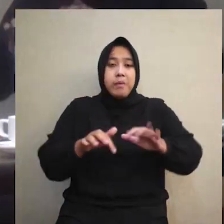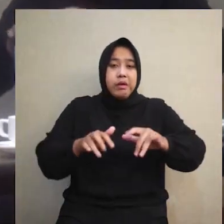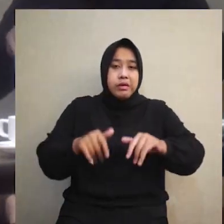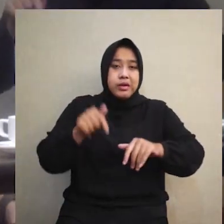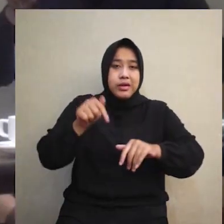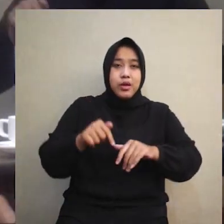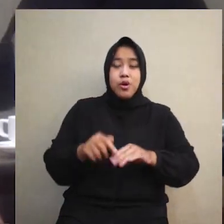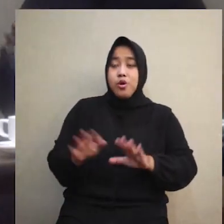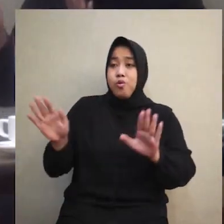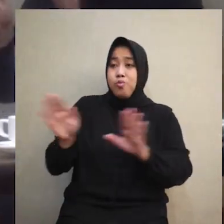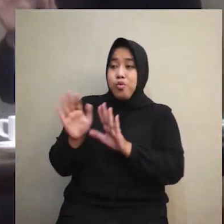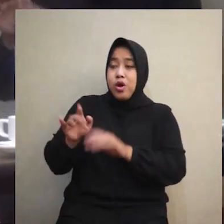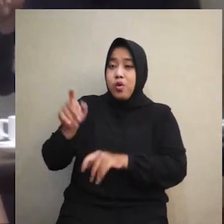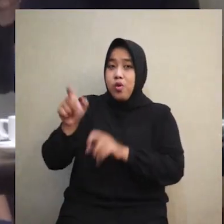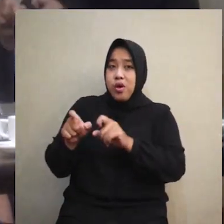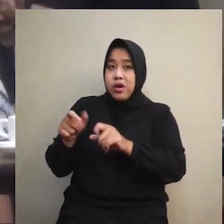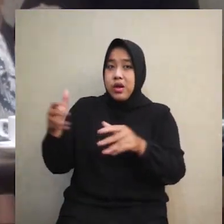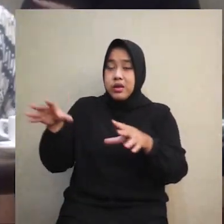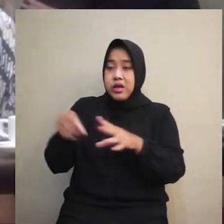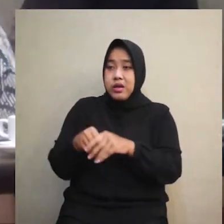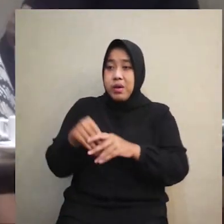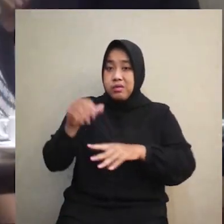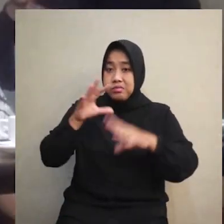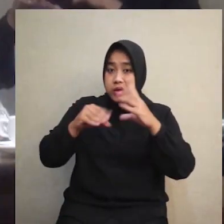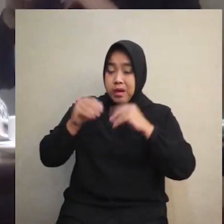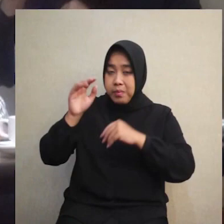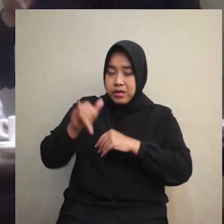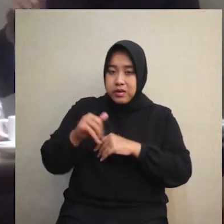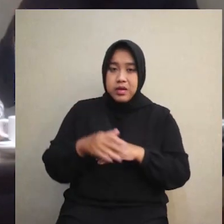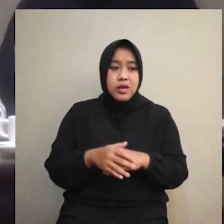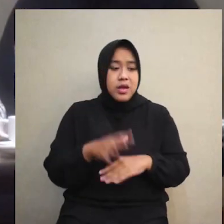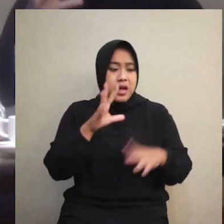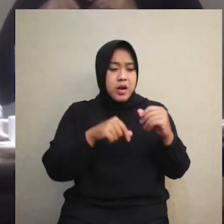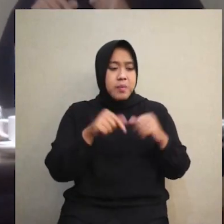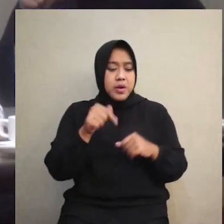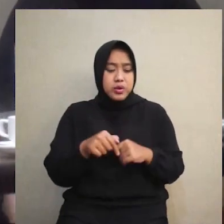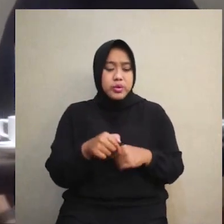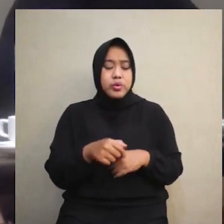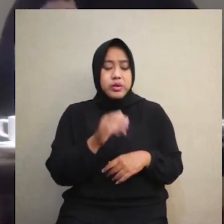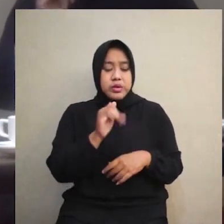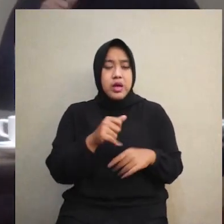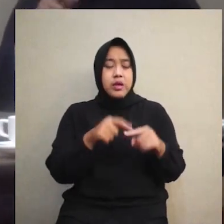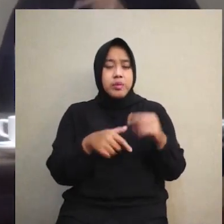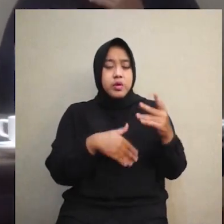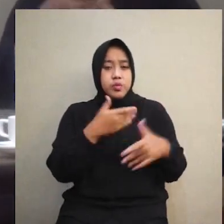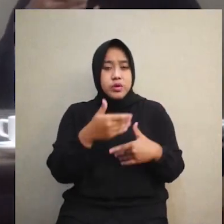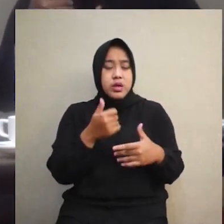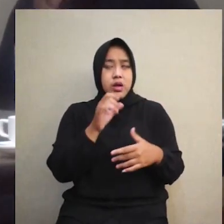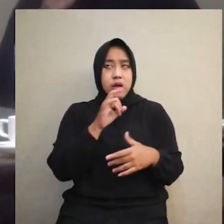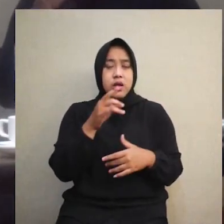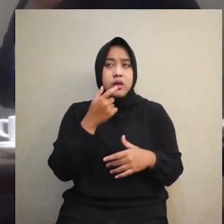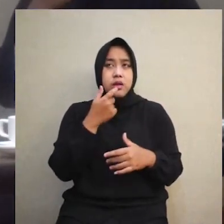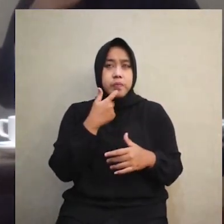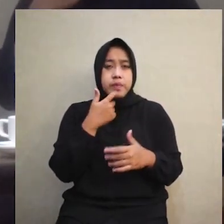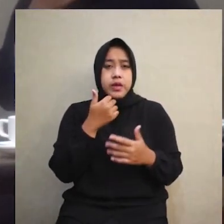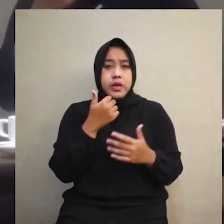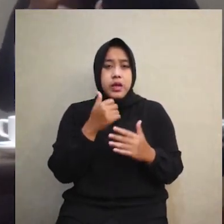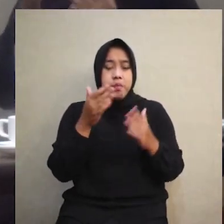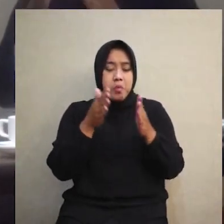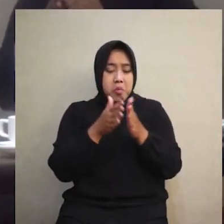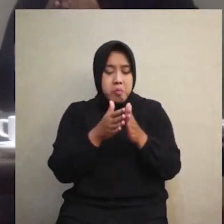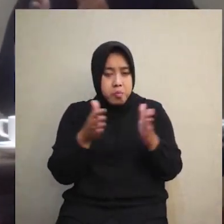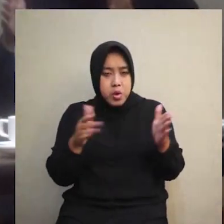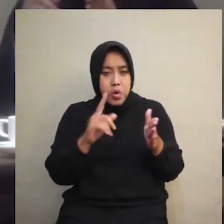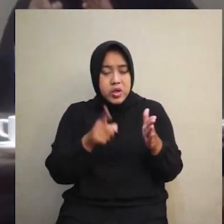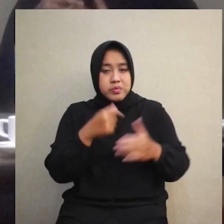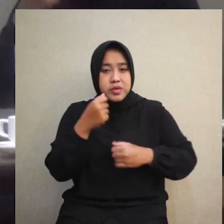bukan dengan yang biar rapat itu satu hal tapi kemudian hal yang lain itu yang lebih panjang yang harus